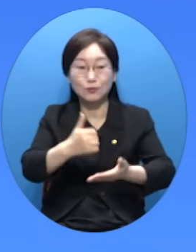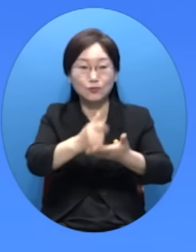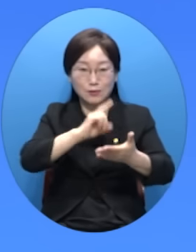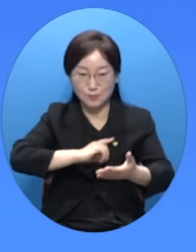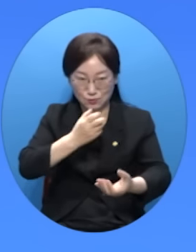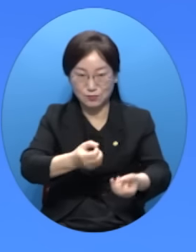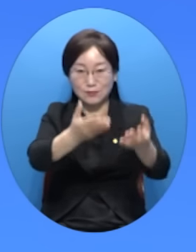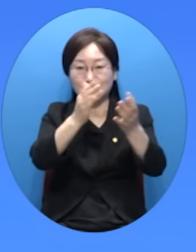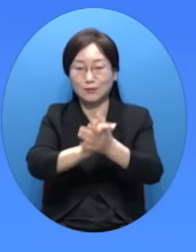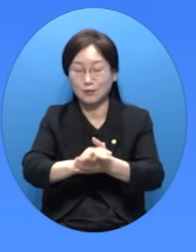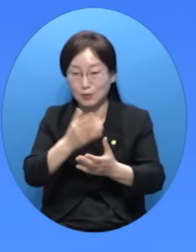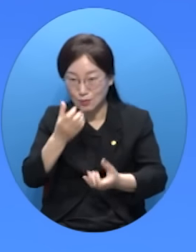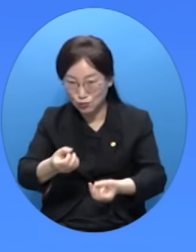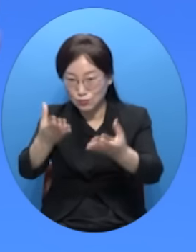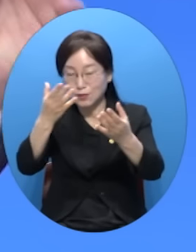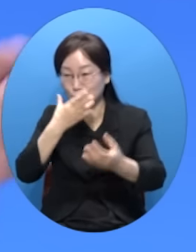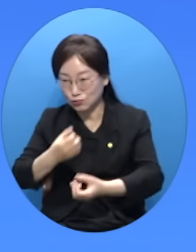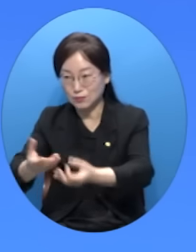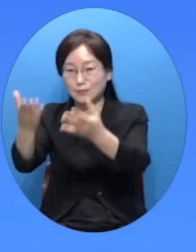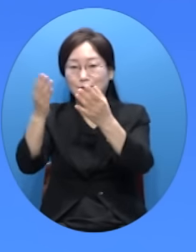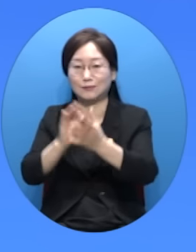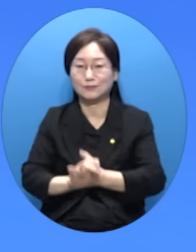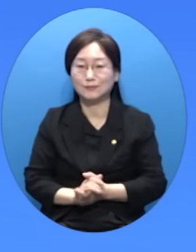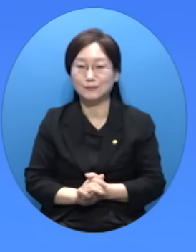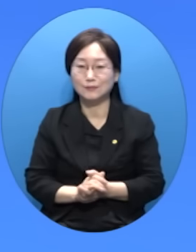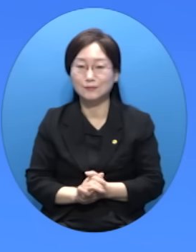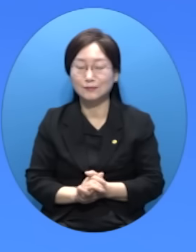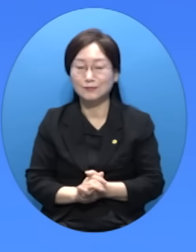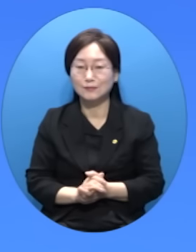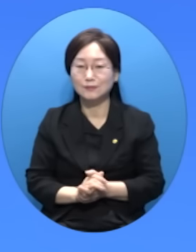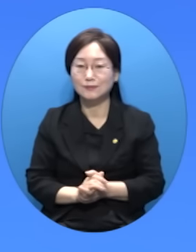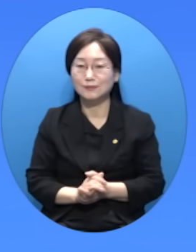이름으로 축원하고 또 축원하고 또 축원합니다.